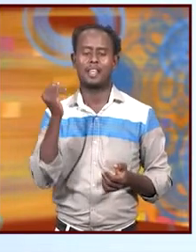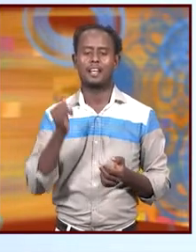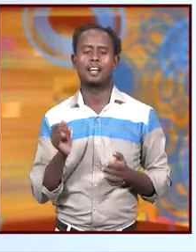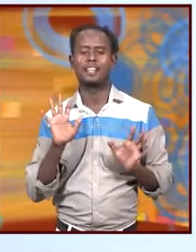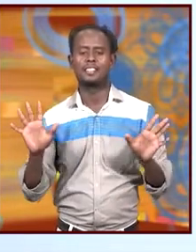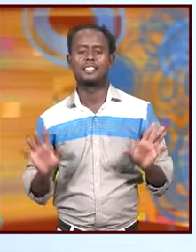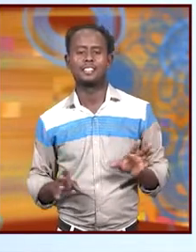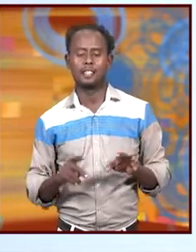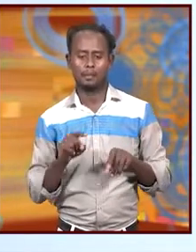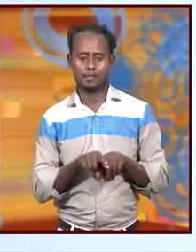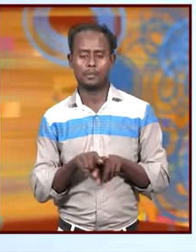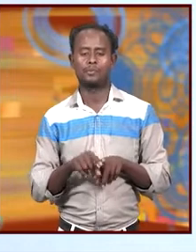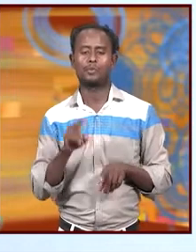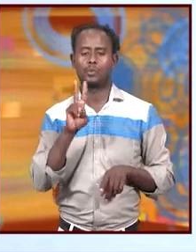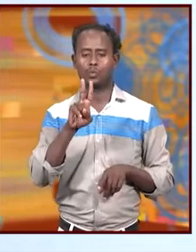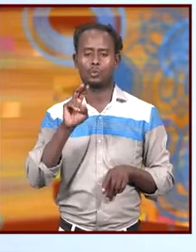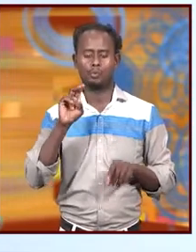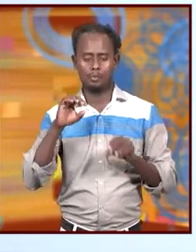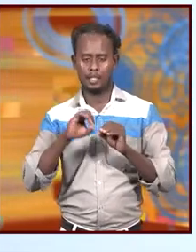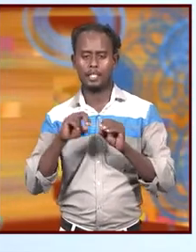86. ஆக